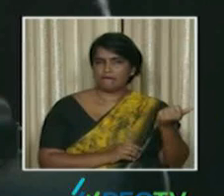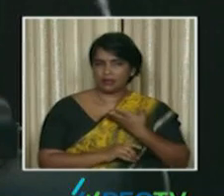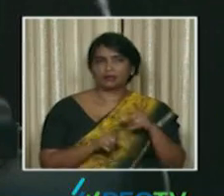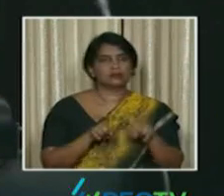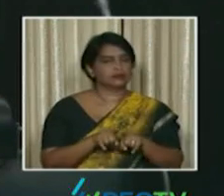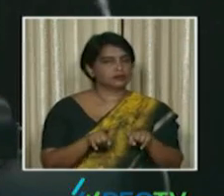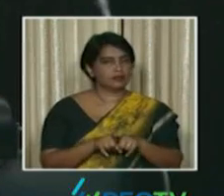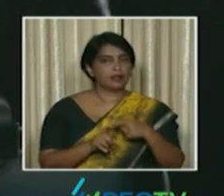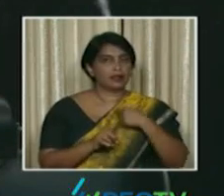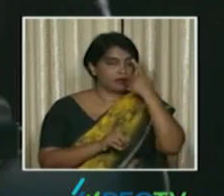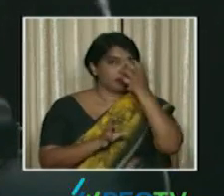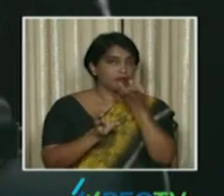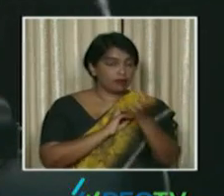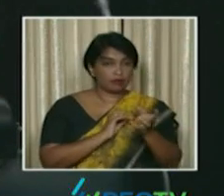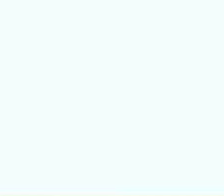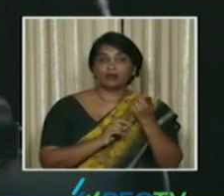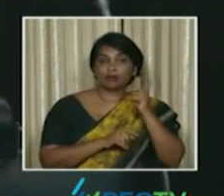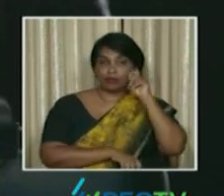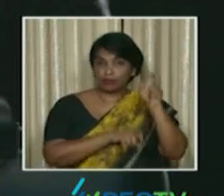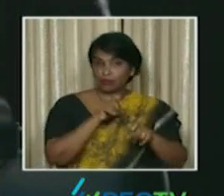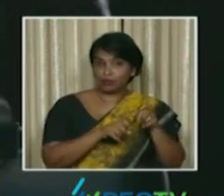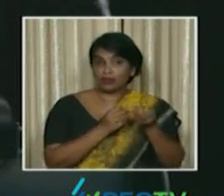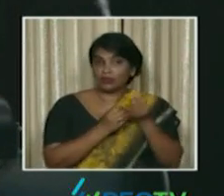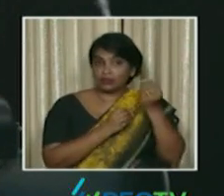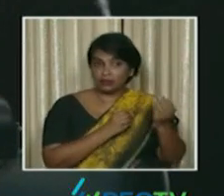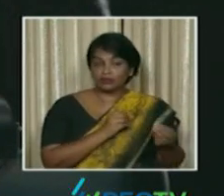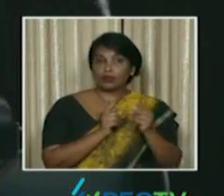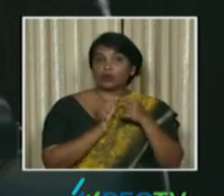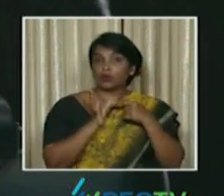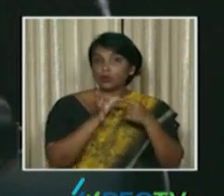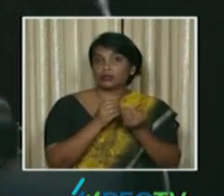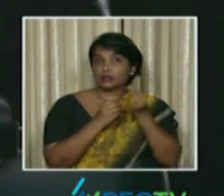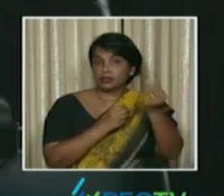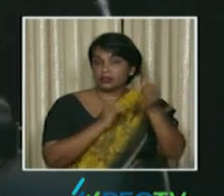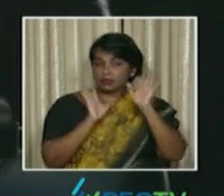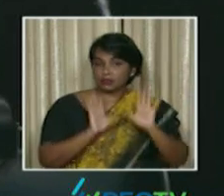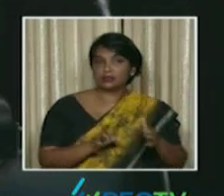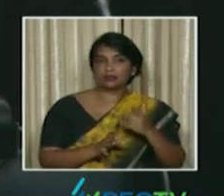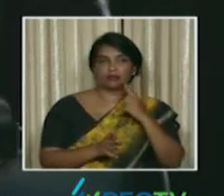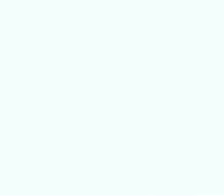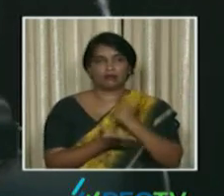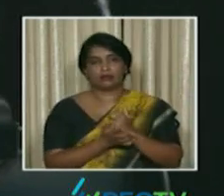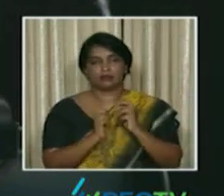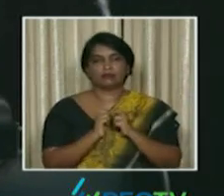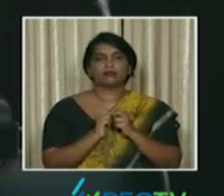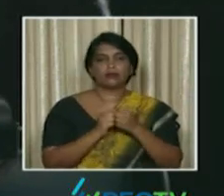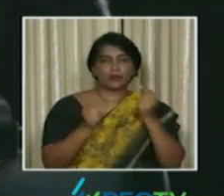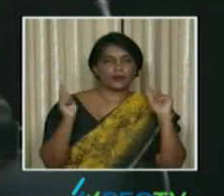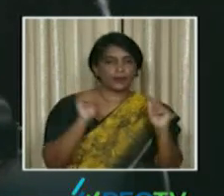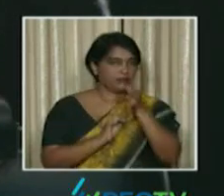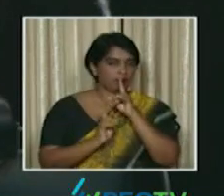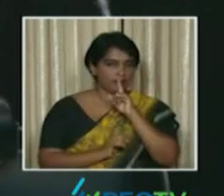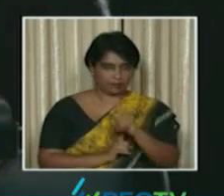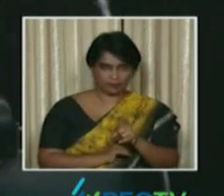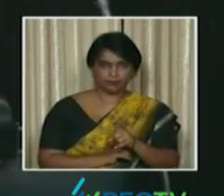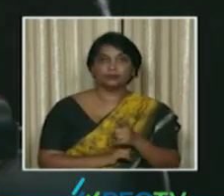මම පාස්කු පහරේ වින්දිතයන්ගට ලැබෙන්න තියෙන පිළිතුර ලබා නොදී අපහසුතාවයට පත් කර හැම නැත්තම් පැනලා ගියා කියලා කතාවක්